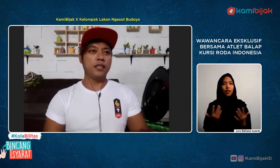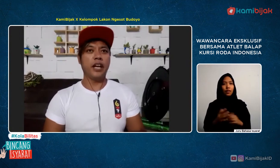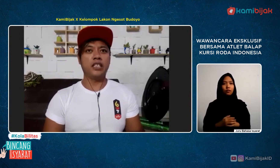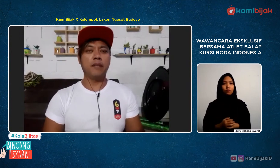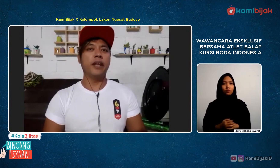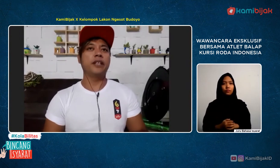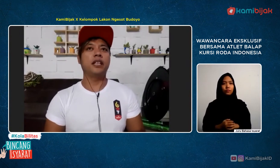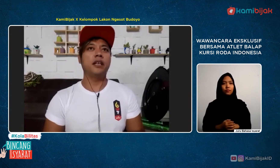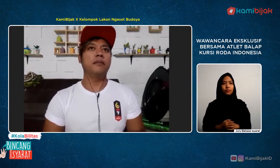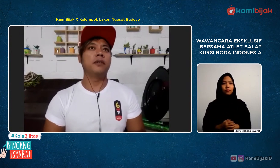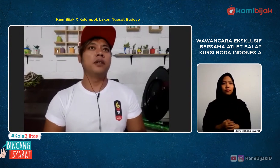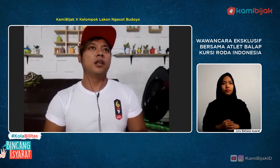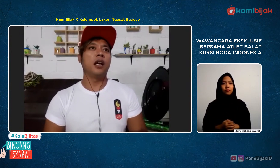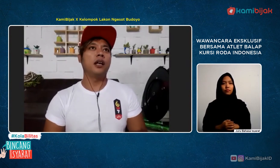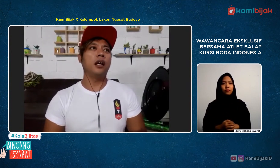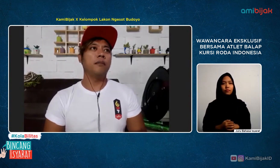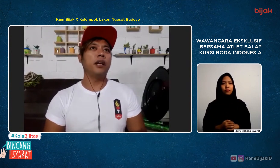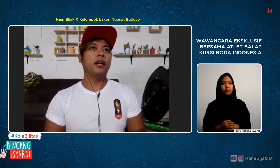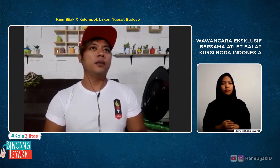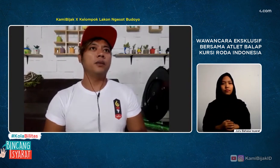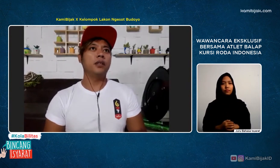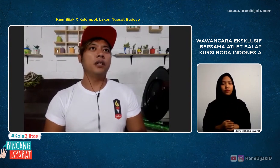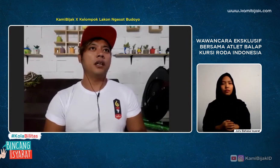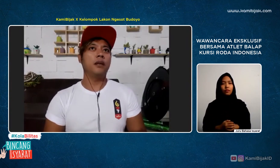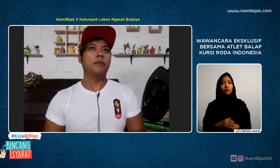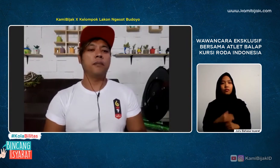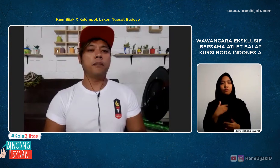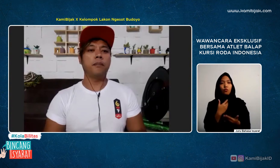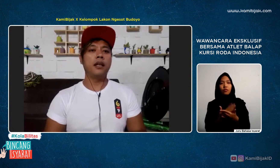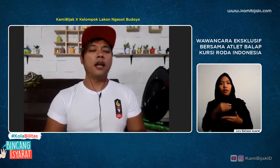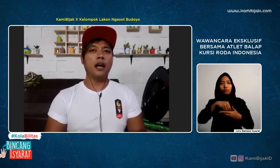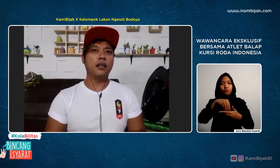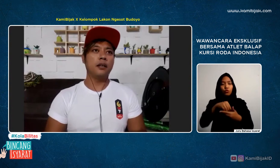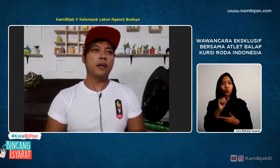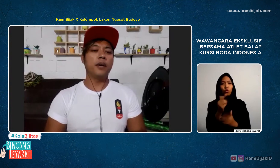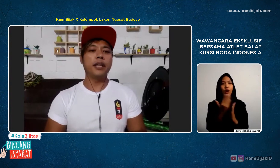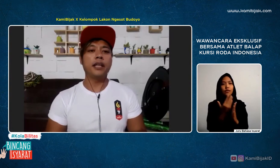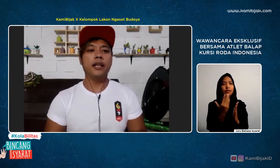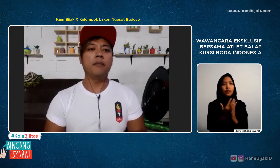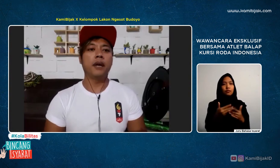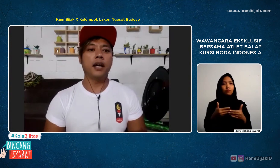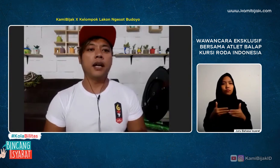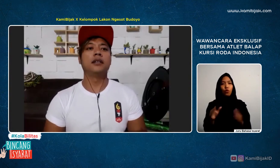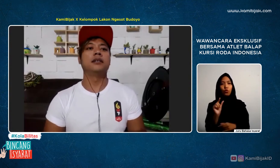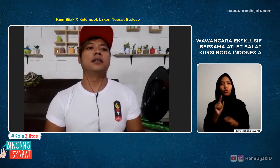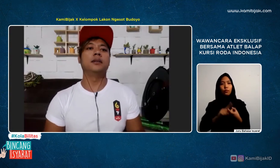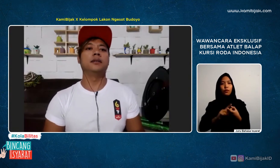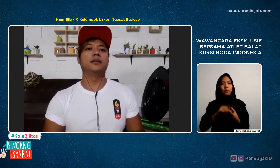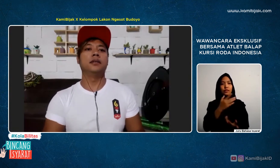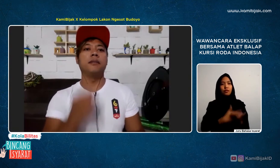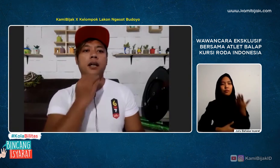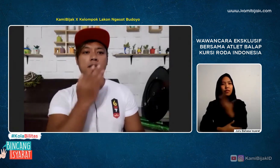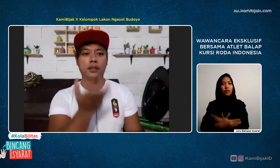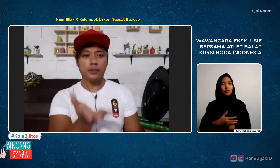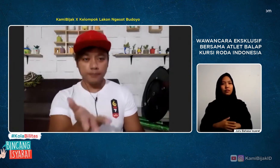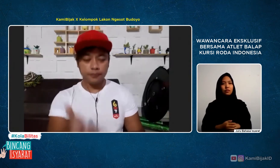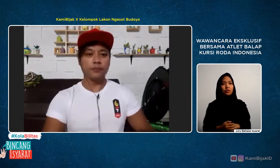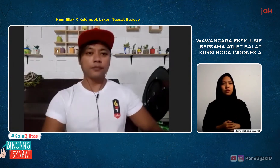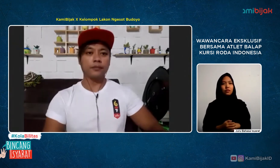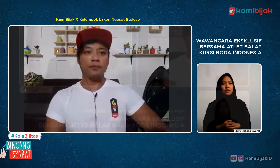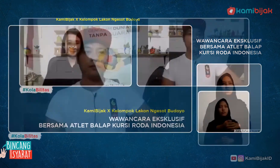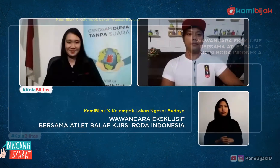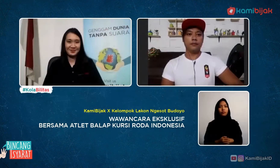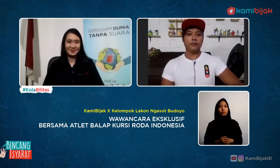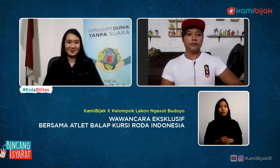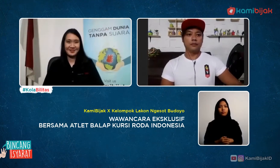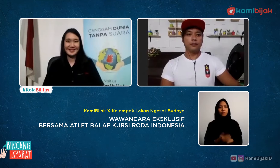ini ingin menunjukkan sama masyarakat umum dengan cara yaitu tadi kita bisa mengakses ke tempat umum,